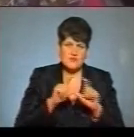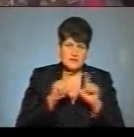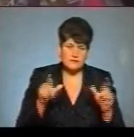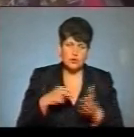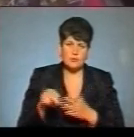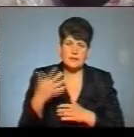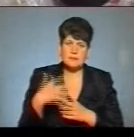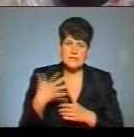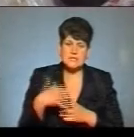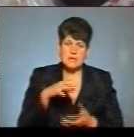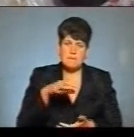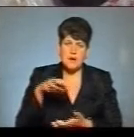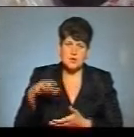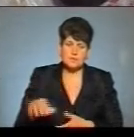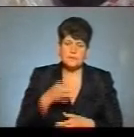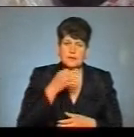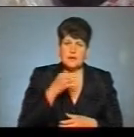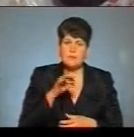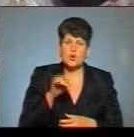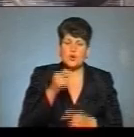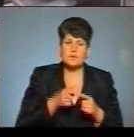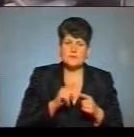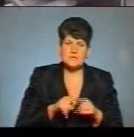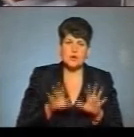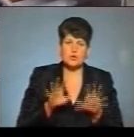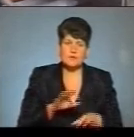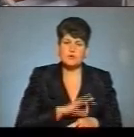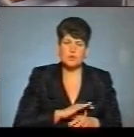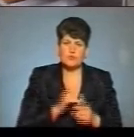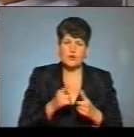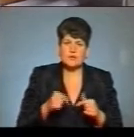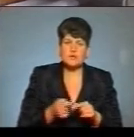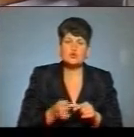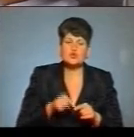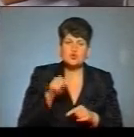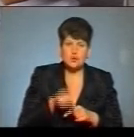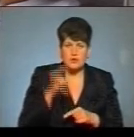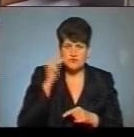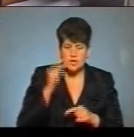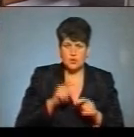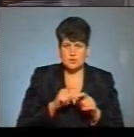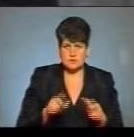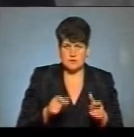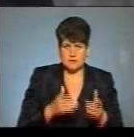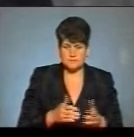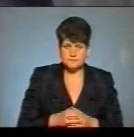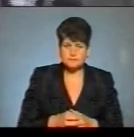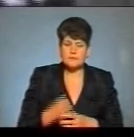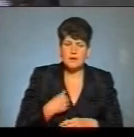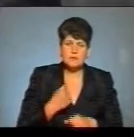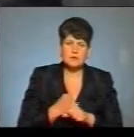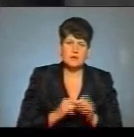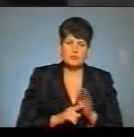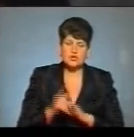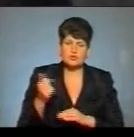закупили 50 пасок, розповіла про це голова профспілкової організації цього навчального закладу Оксана Гарматюк. Ми зробили на початку